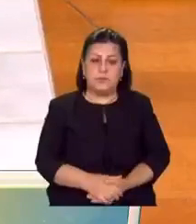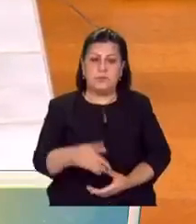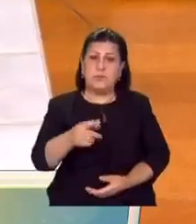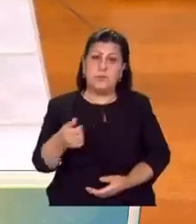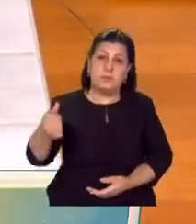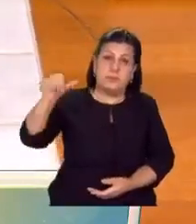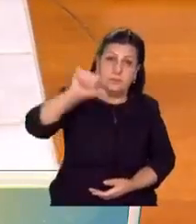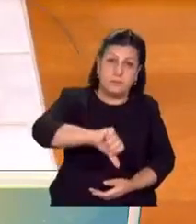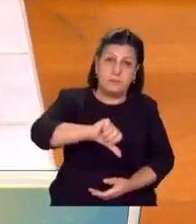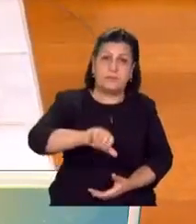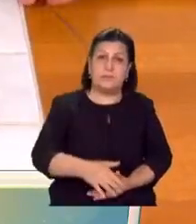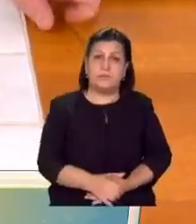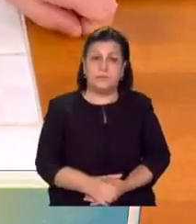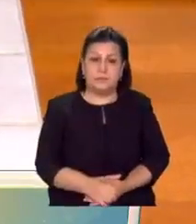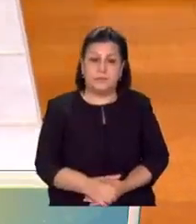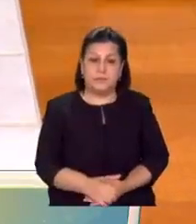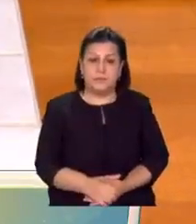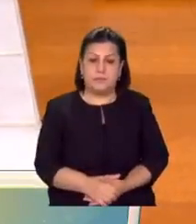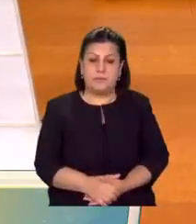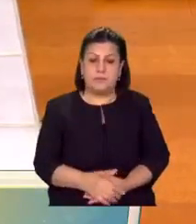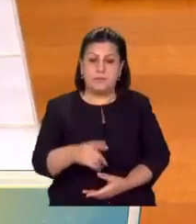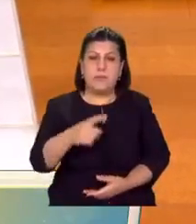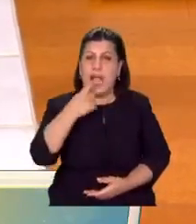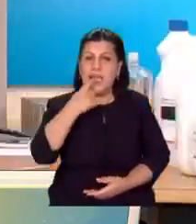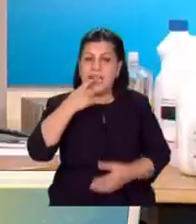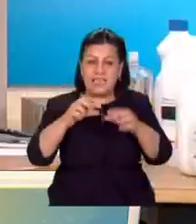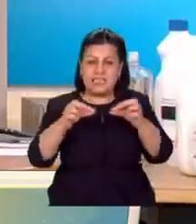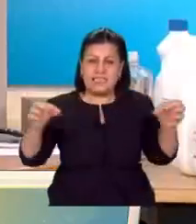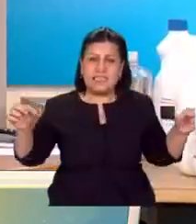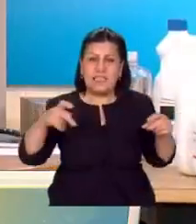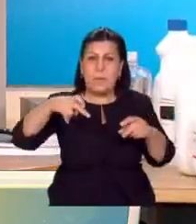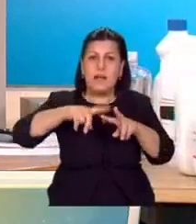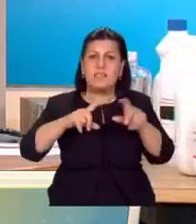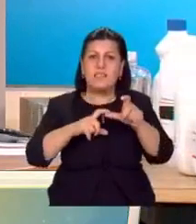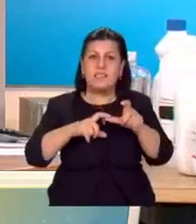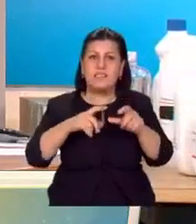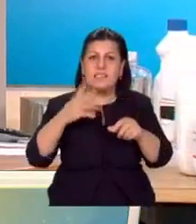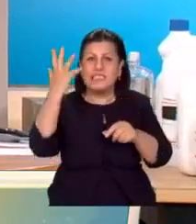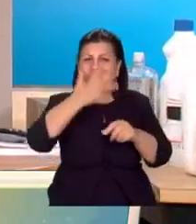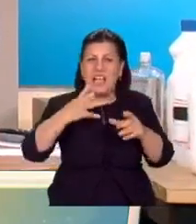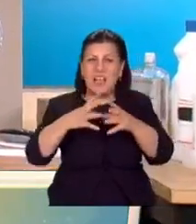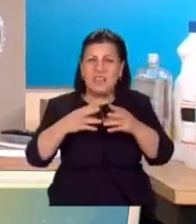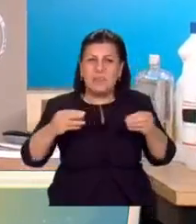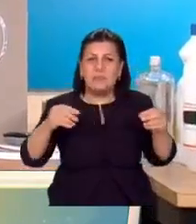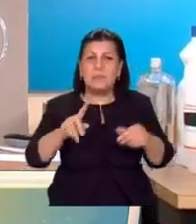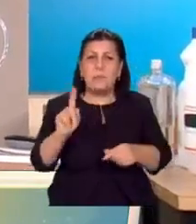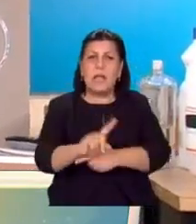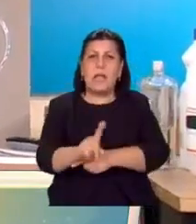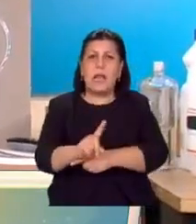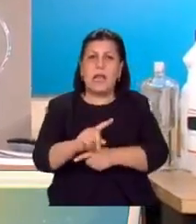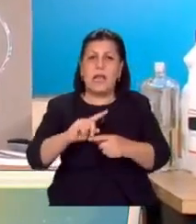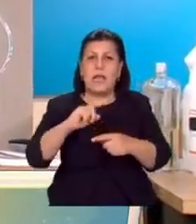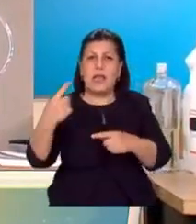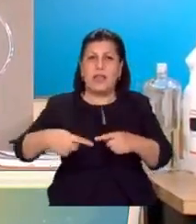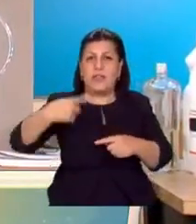attım ve şöyle gittim paslanmaz çelik teller aldım bu paslanmaz çelik telleri bir kalemin